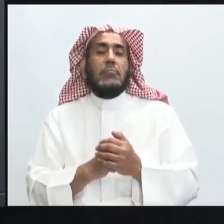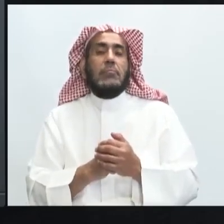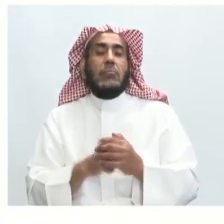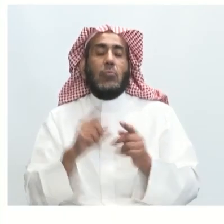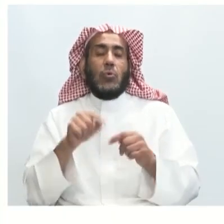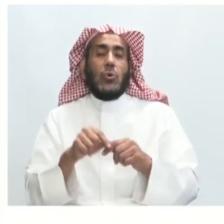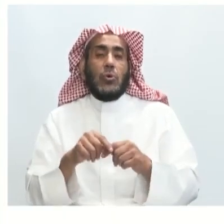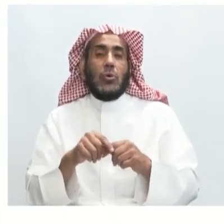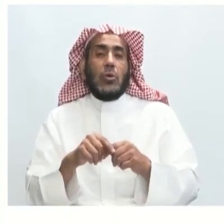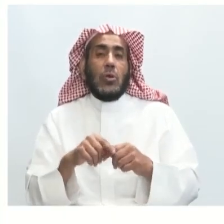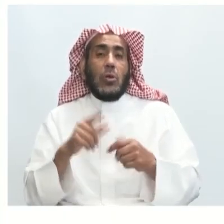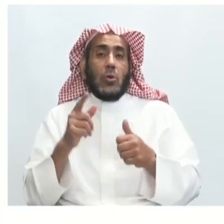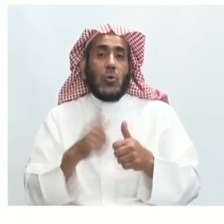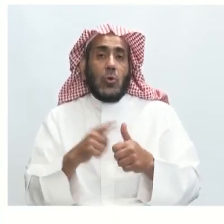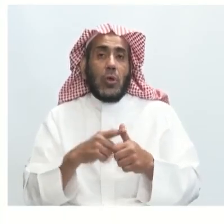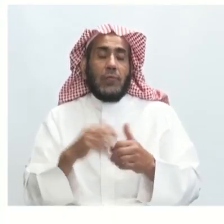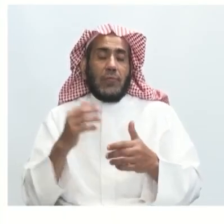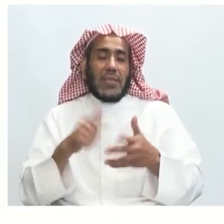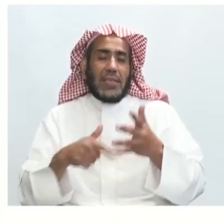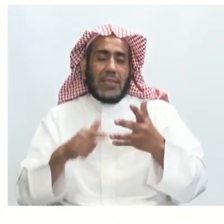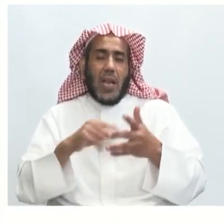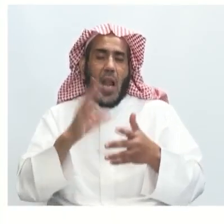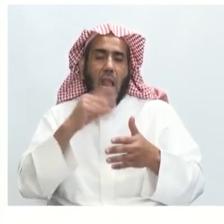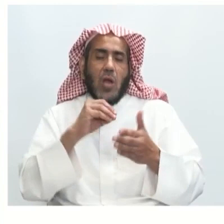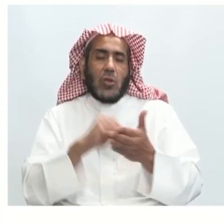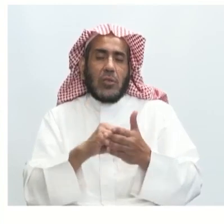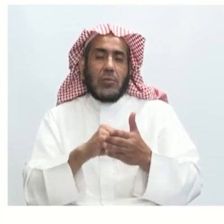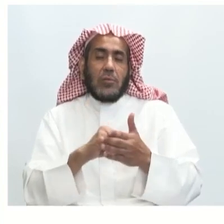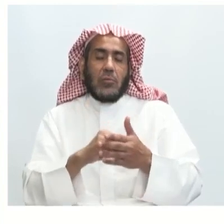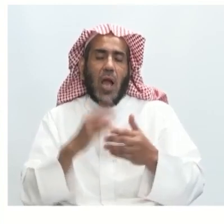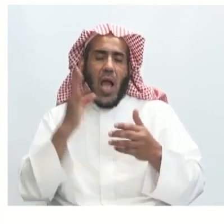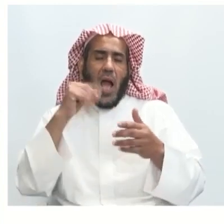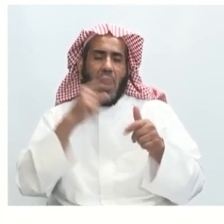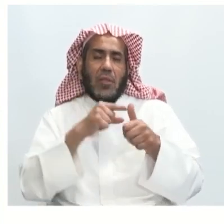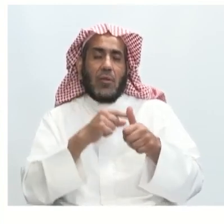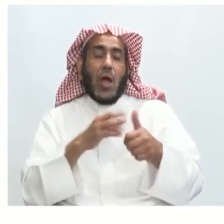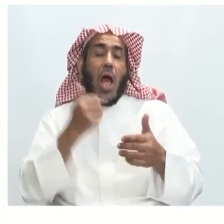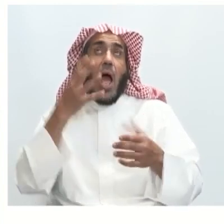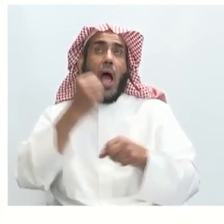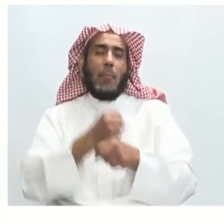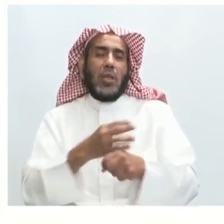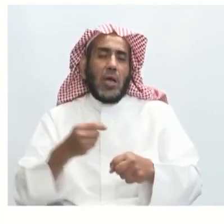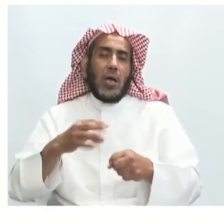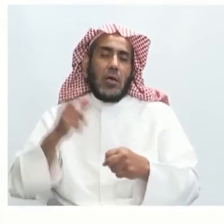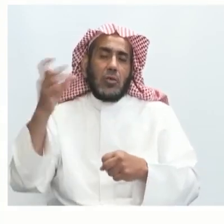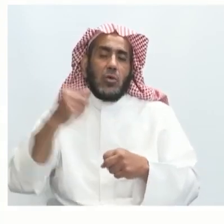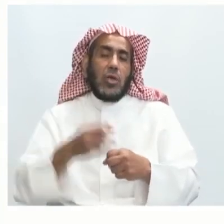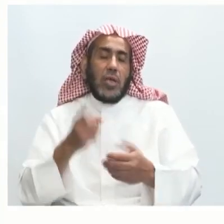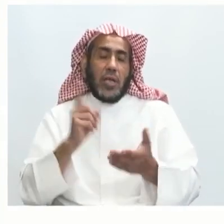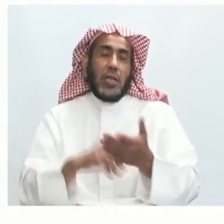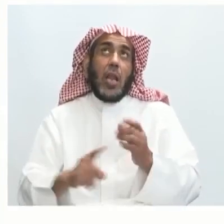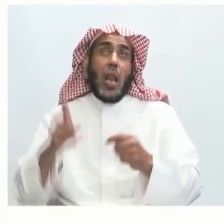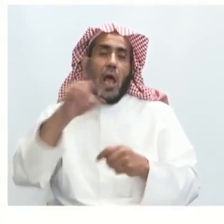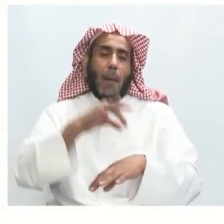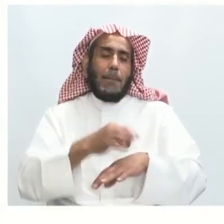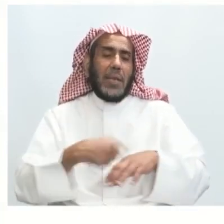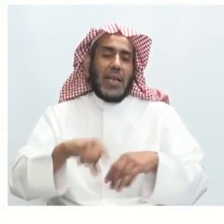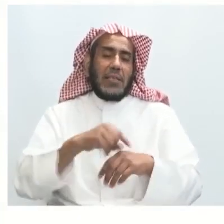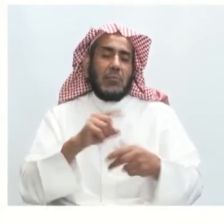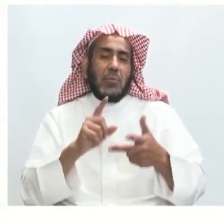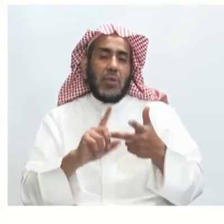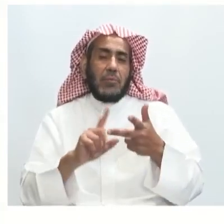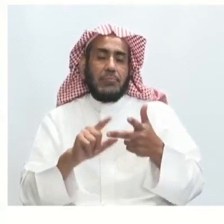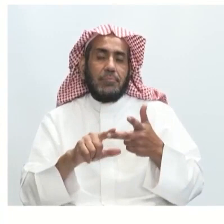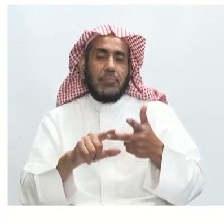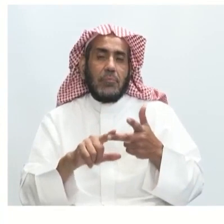هنا طبعا في الاولى في درجه تاكيد هنا لا يوجد درجه تاكيد وهنا خالي الذهن امن الرسول وكما ذكرنا ان الله بالناس هنا في المرتبه